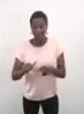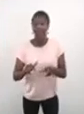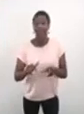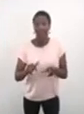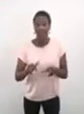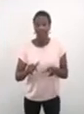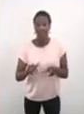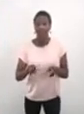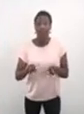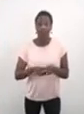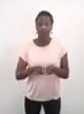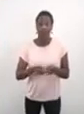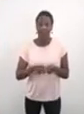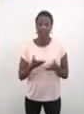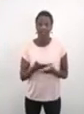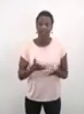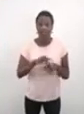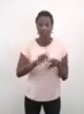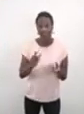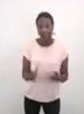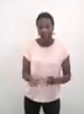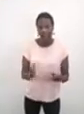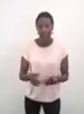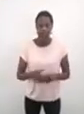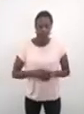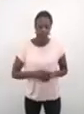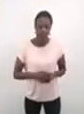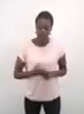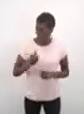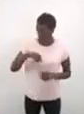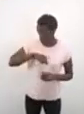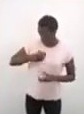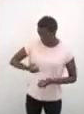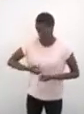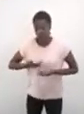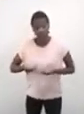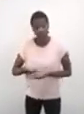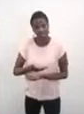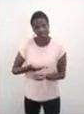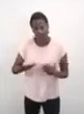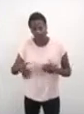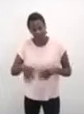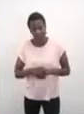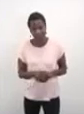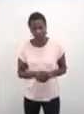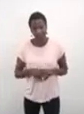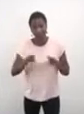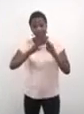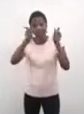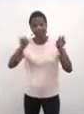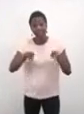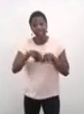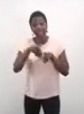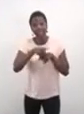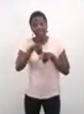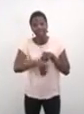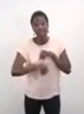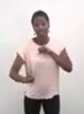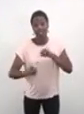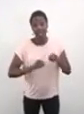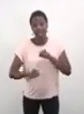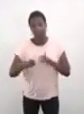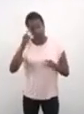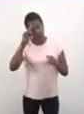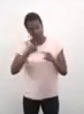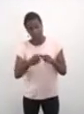encore, nous l'avons abordé, il a été présenté, des fiches actions sont spécifiquement dédiées à cela, c'est un sujet